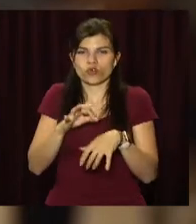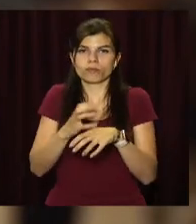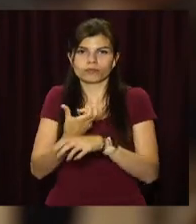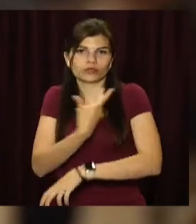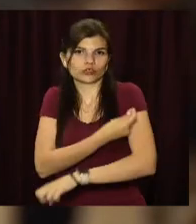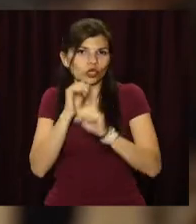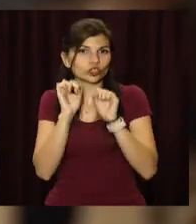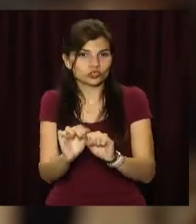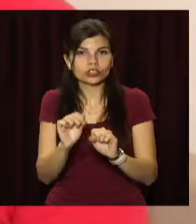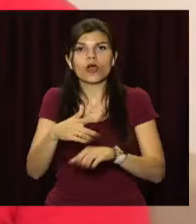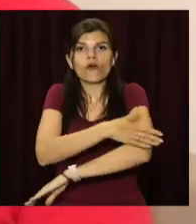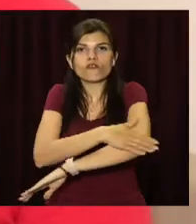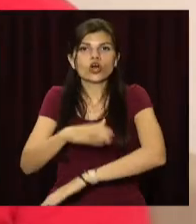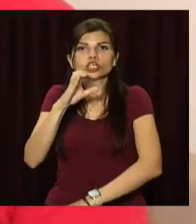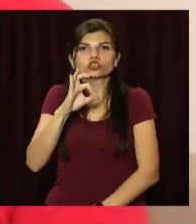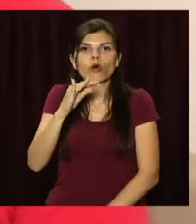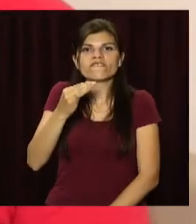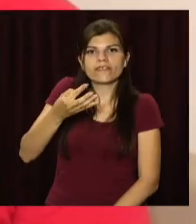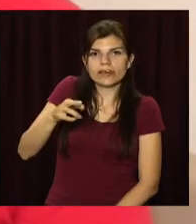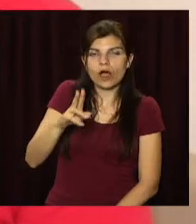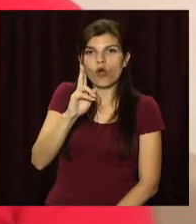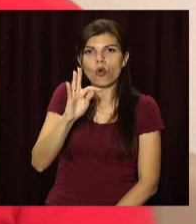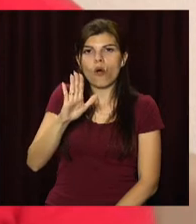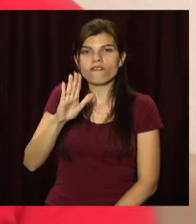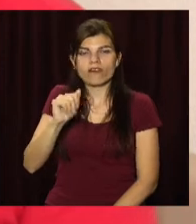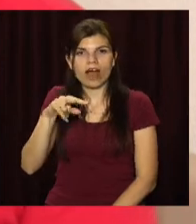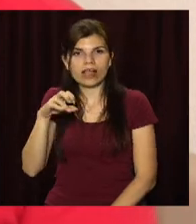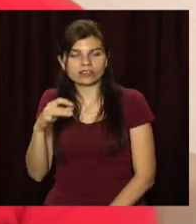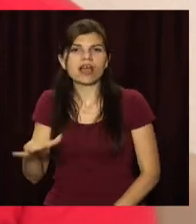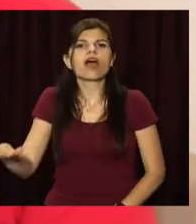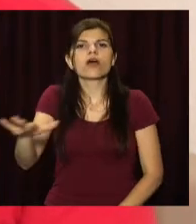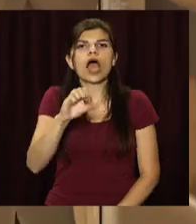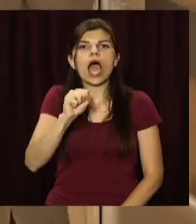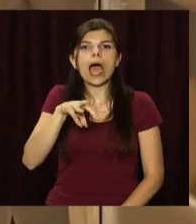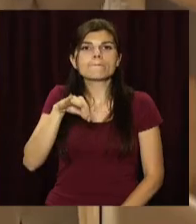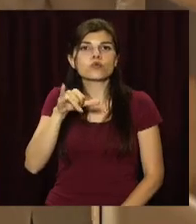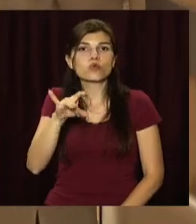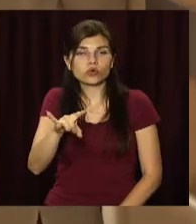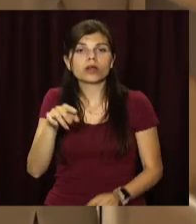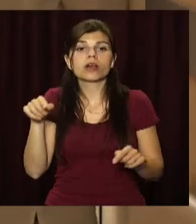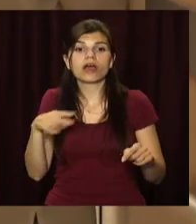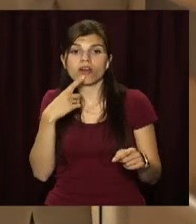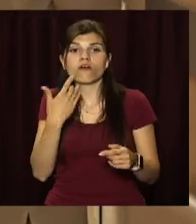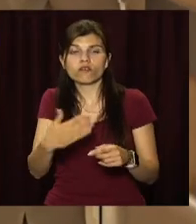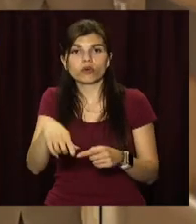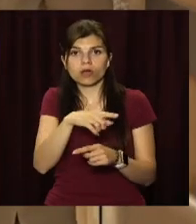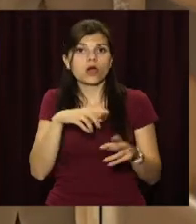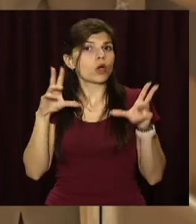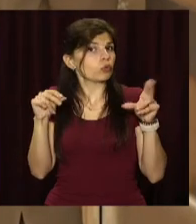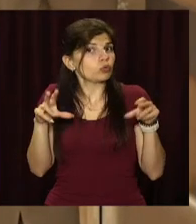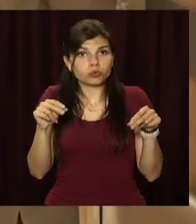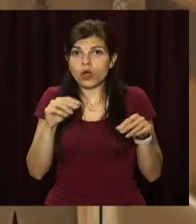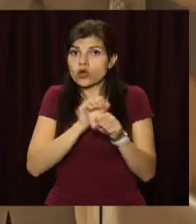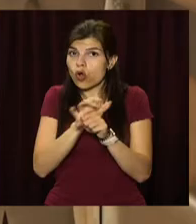первинної меддопомоги по вулиці Софії Ковалевської, Амур Нижньодніпровського району Дніпра. Кажуть, недуга їхню родину оминула.